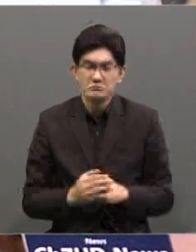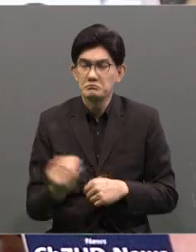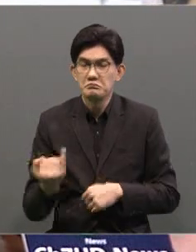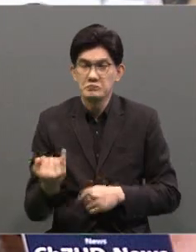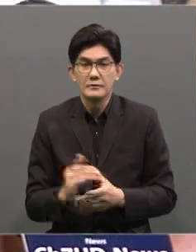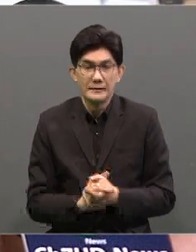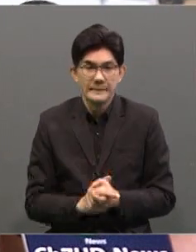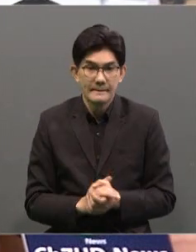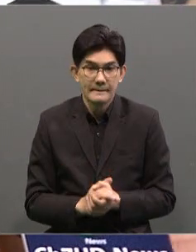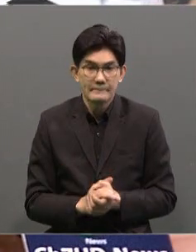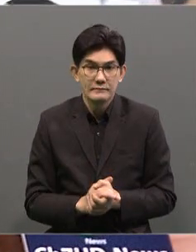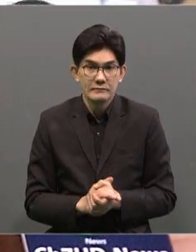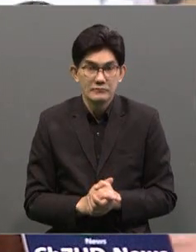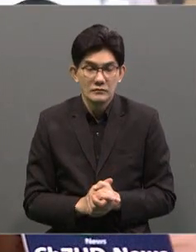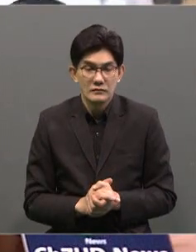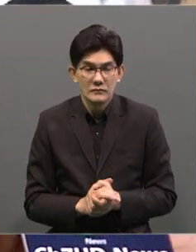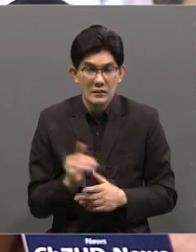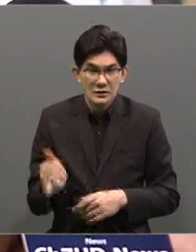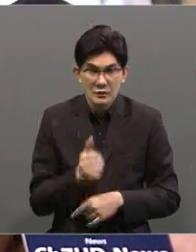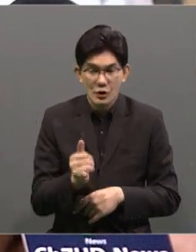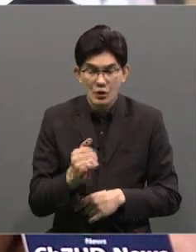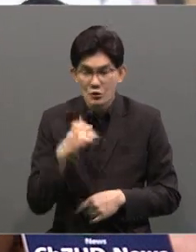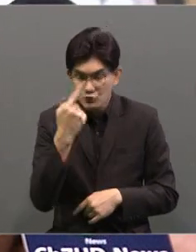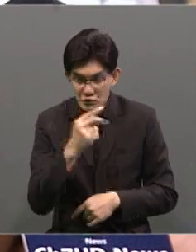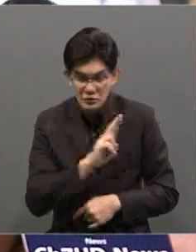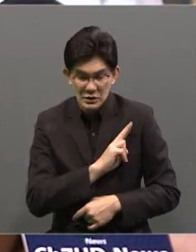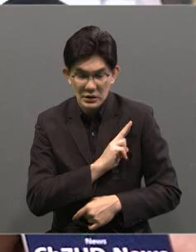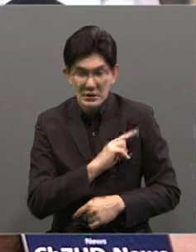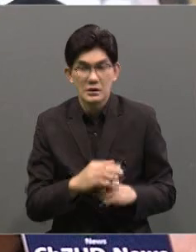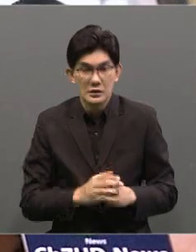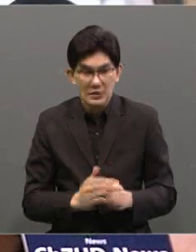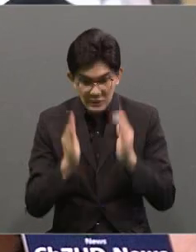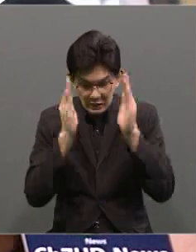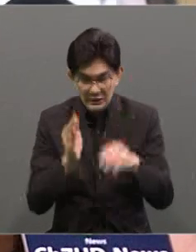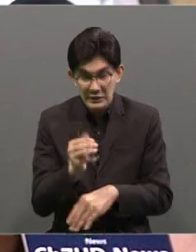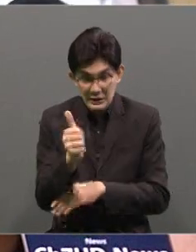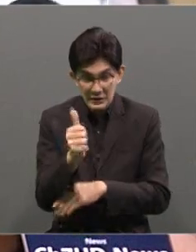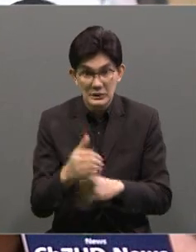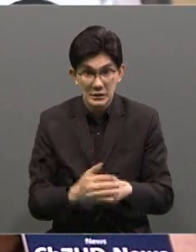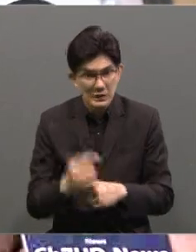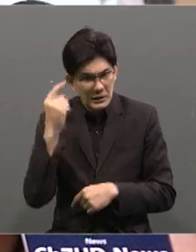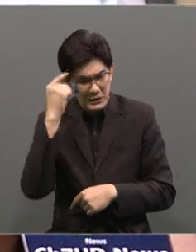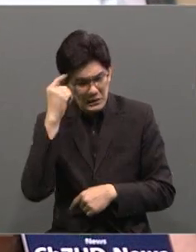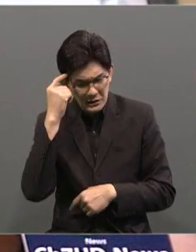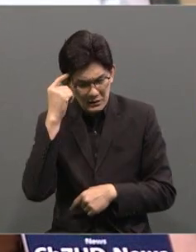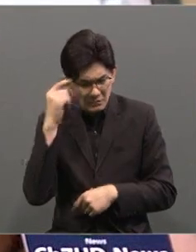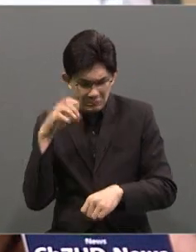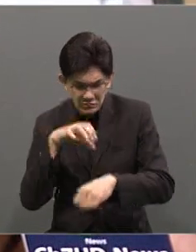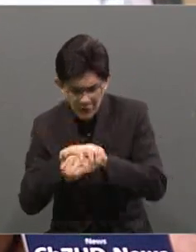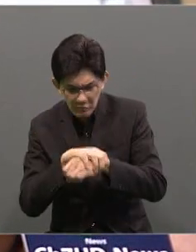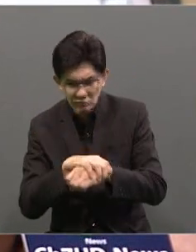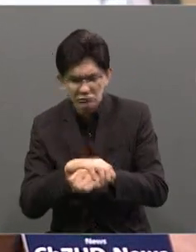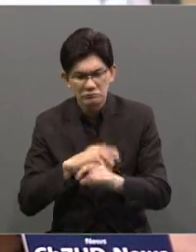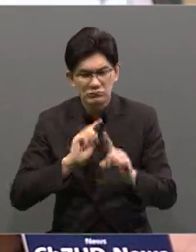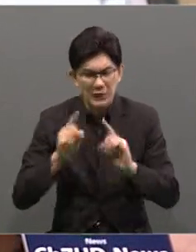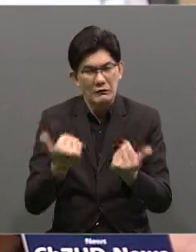ค่ะแต่จริงๆแล้วล่ะการที่แบบว่าเราออกมาพูดเองแล้วก็ออกมาแบบว่าด้วยเจตนาที่ดีแบบเนี้ยแล้วต้องมาโดนต้องมาโดนจับต้องมาทำอะไรทุก